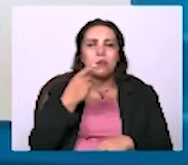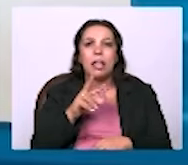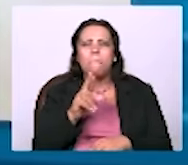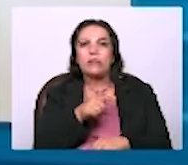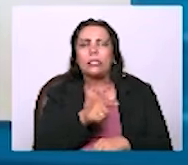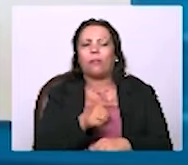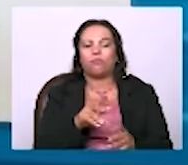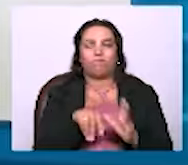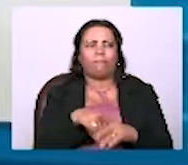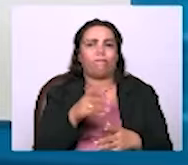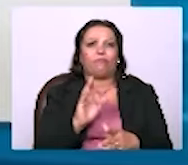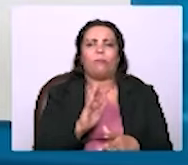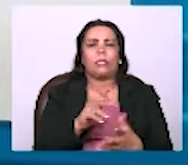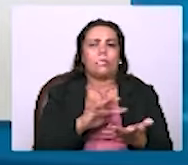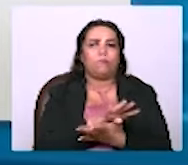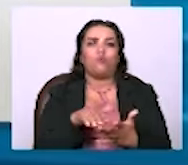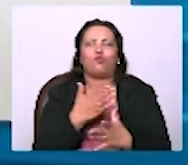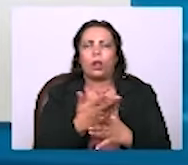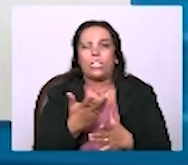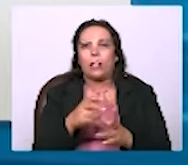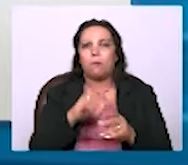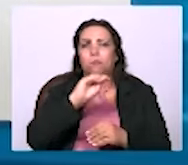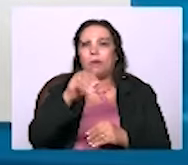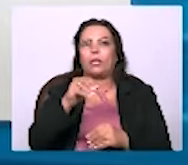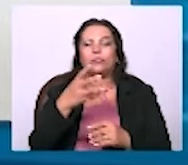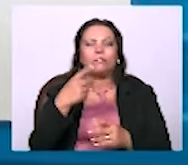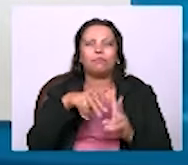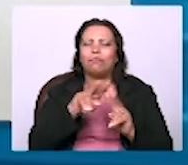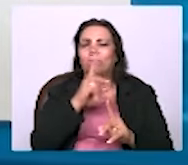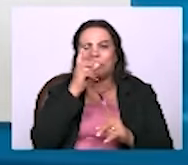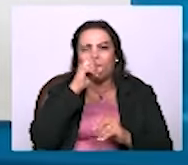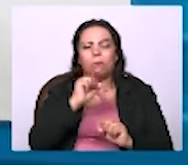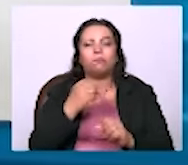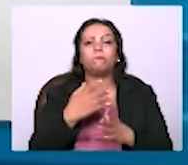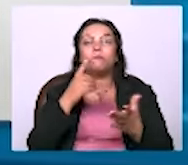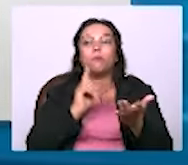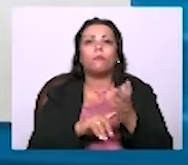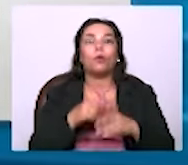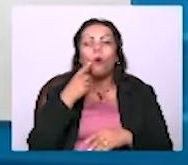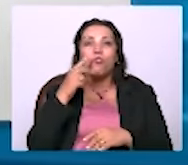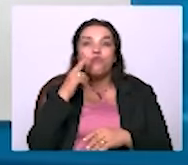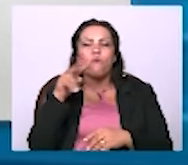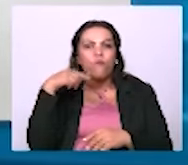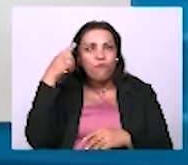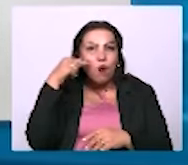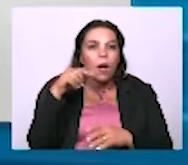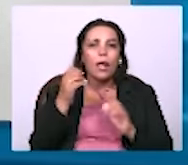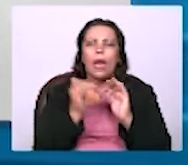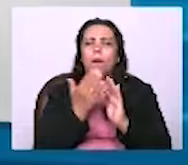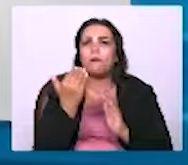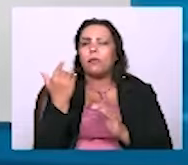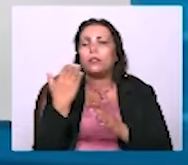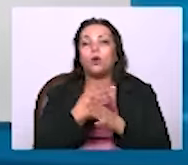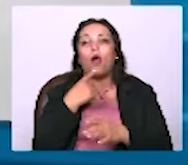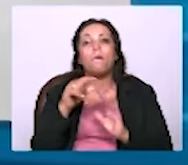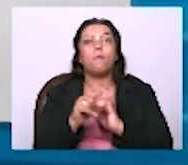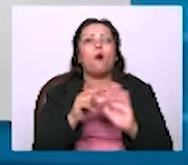طائفيه اخرى فده هيسبب بعض المشكلات واضح او لاح في الافق خلال الايام الماضيه ان